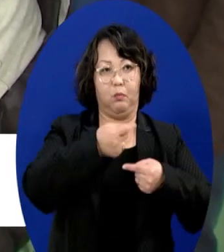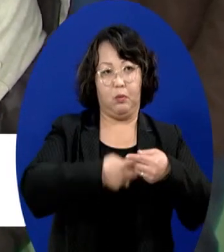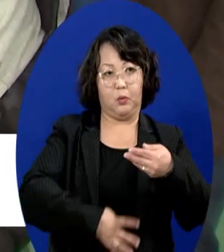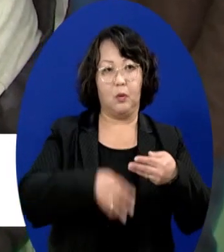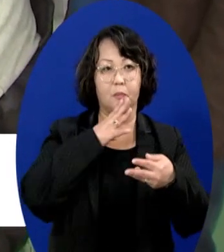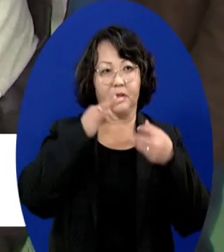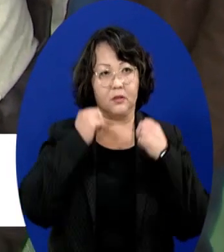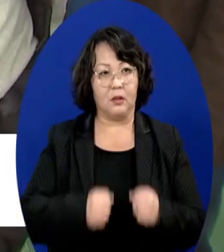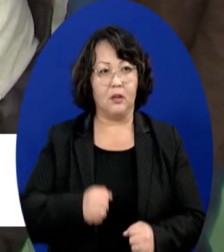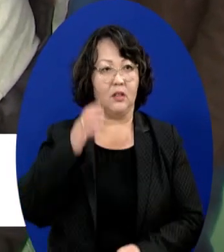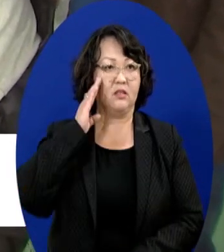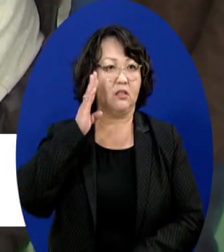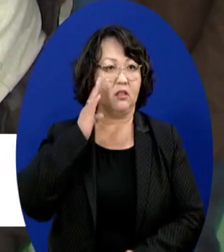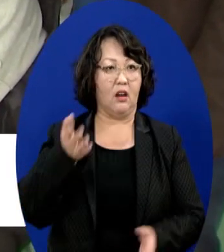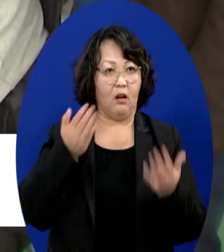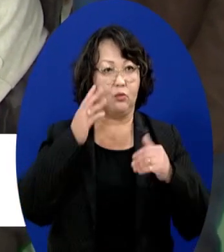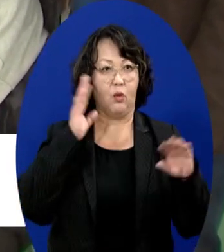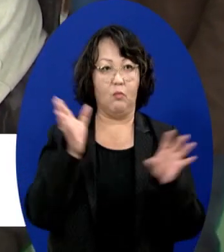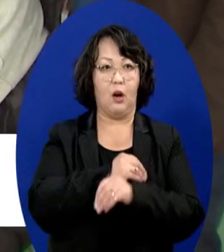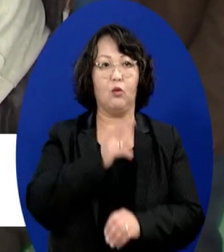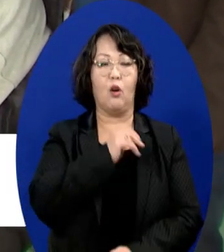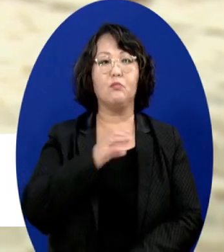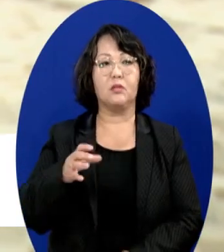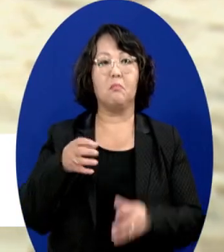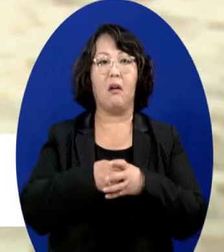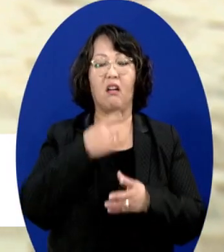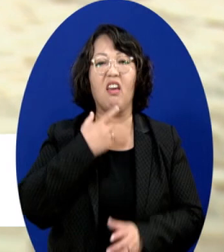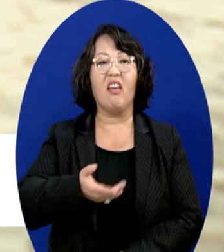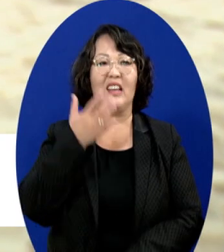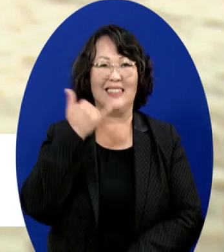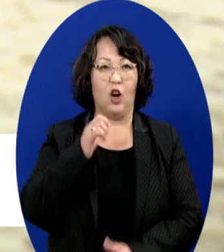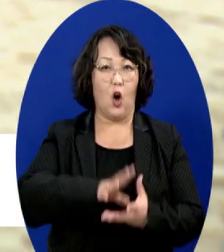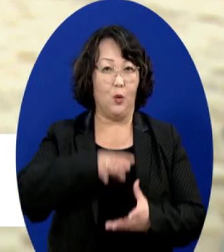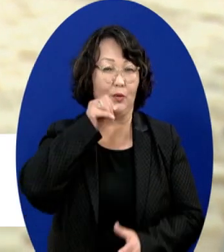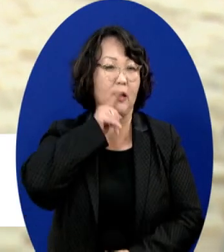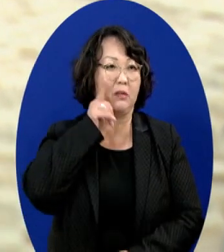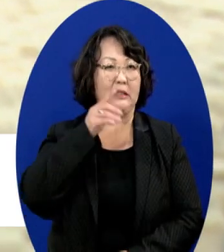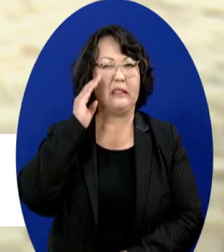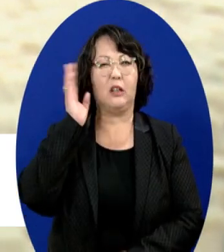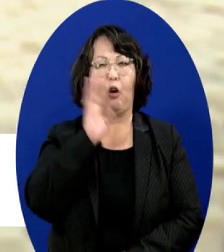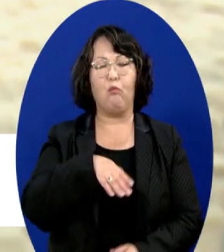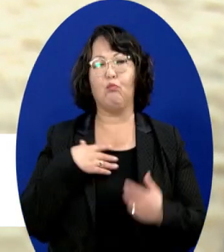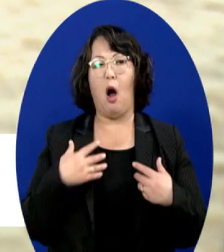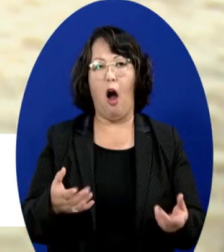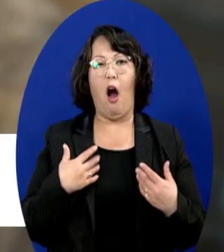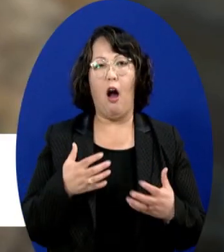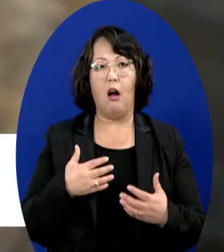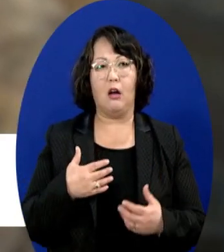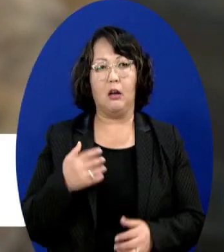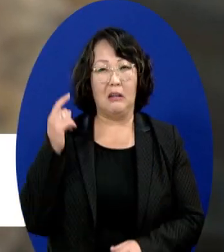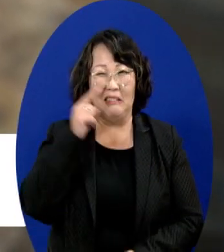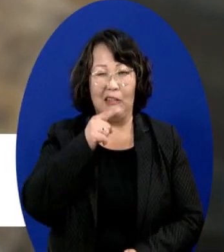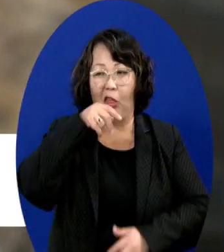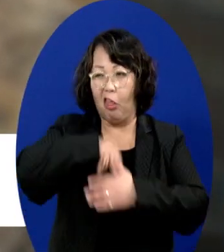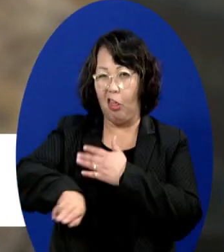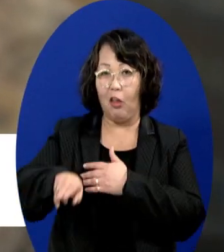байсан талаар цэрэг татлага зохион байгуулж байгаа комиссийн багийнхан хэлж байна. Зарим оюутан залуус цэрэгт явахаас цааргалж, өөрийн биеэр ирэх нь ховор байсан